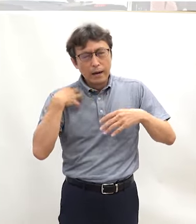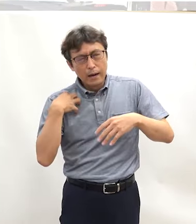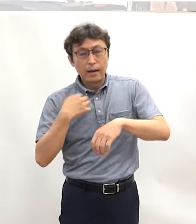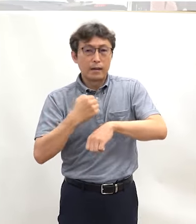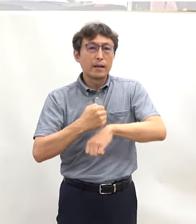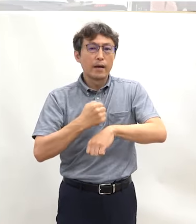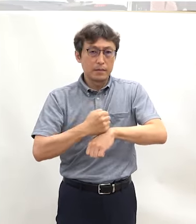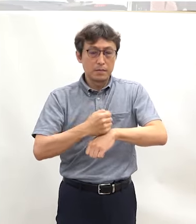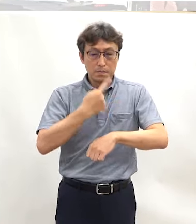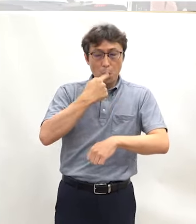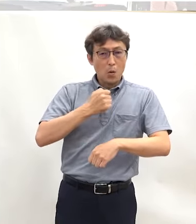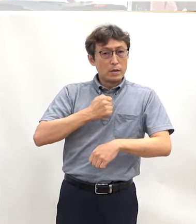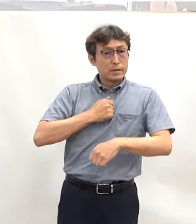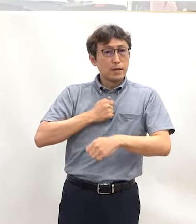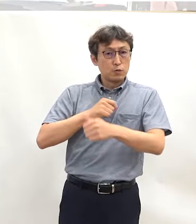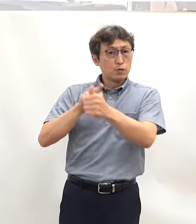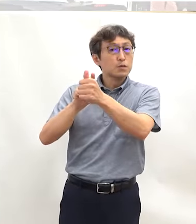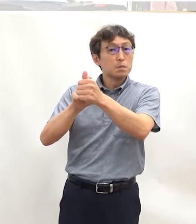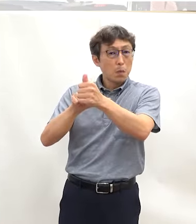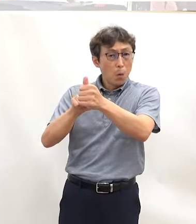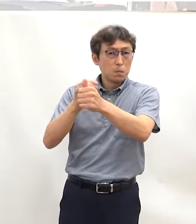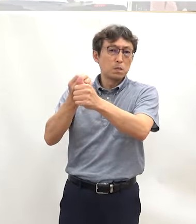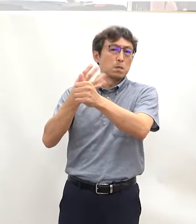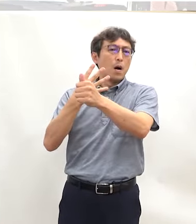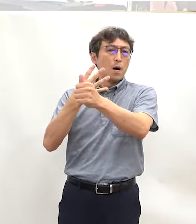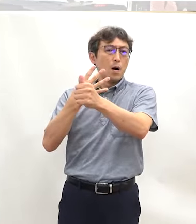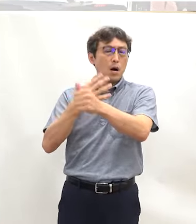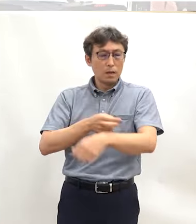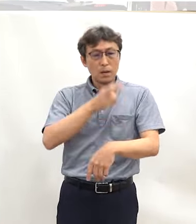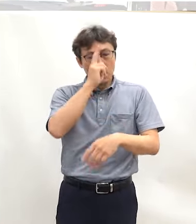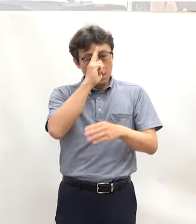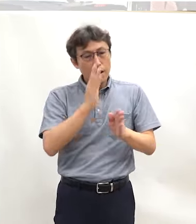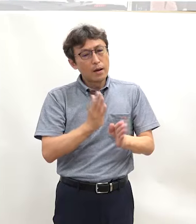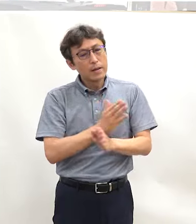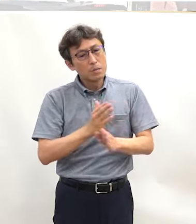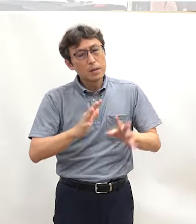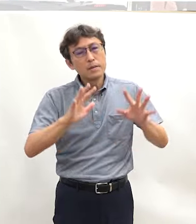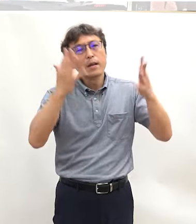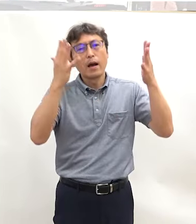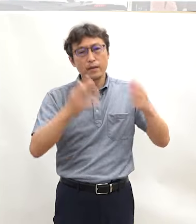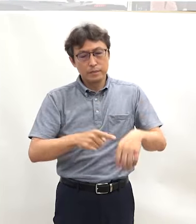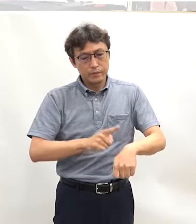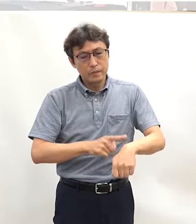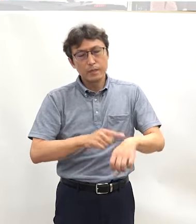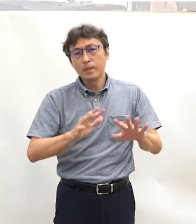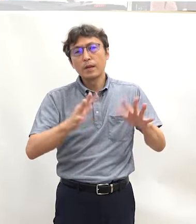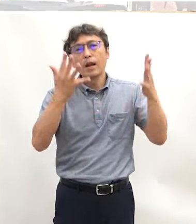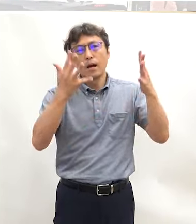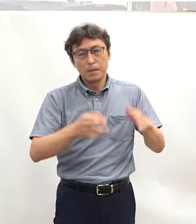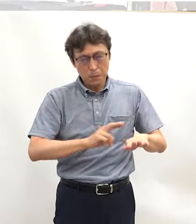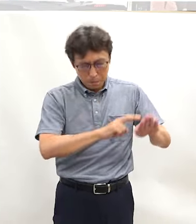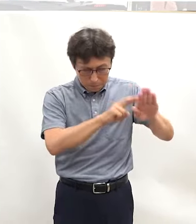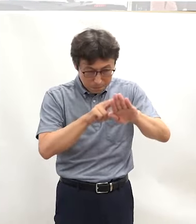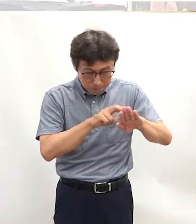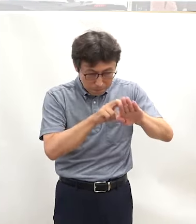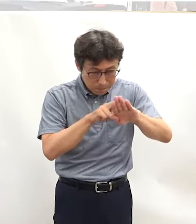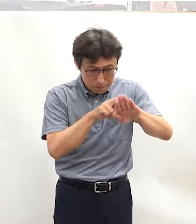り合いの医者などもですね、お昼休みなども取れないで診療してるなっていう話も伺ったりもし